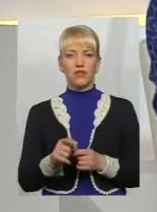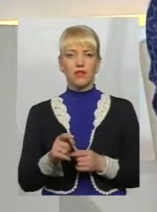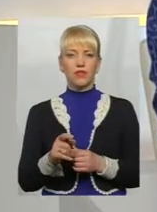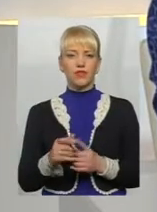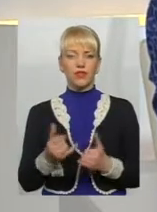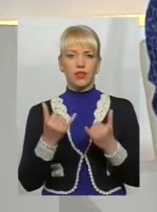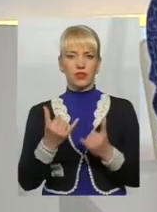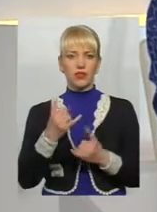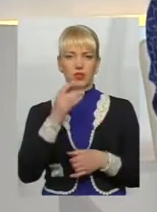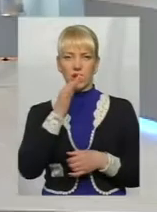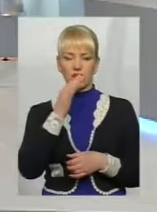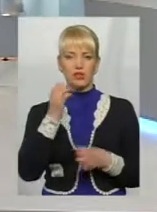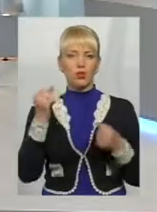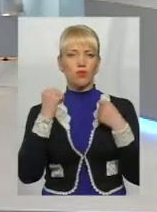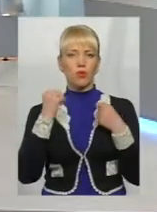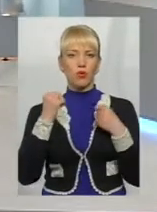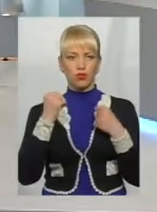часі спортом,